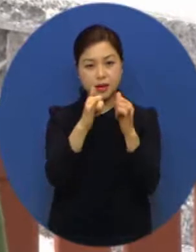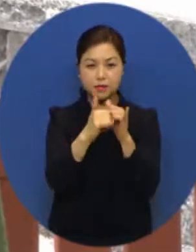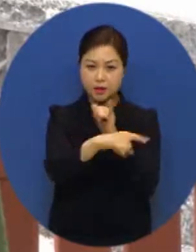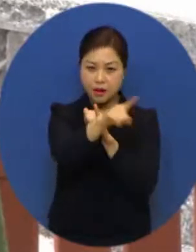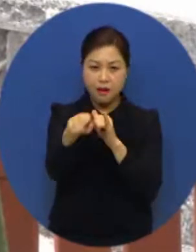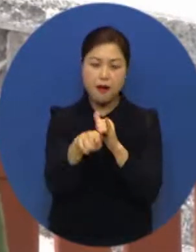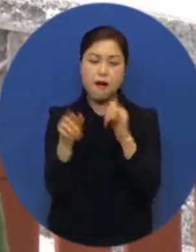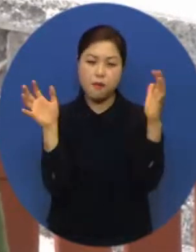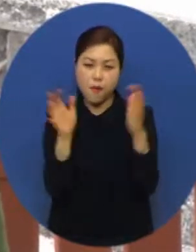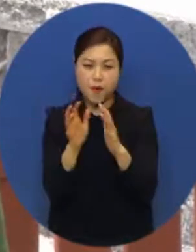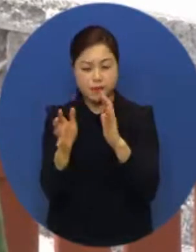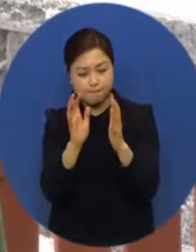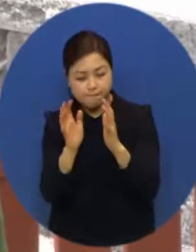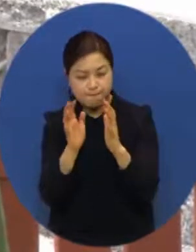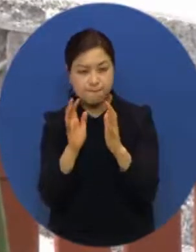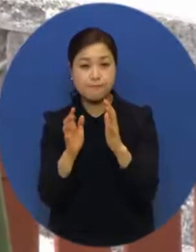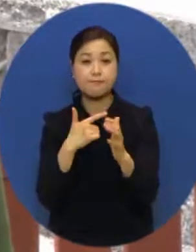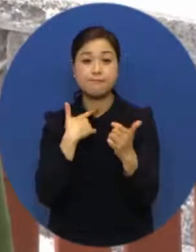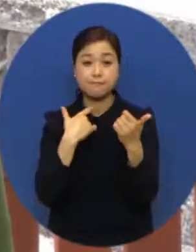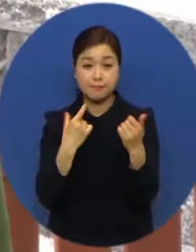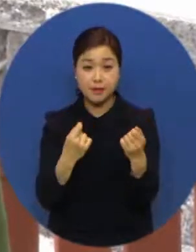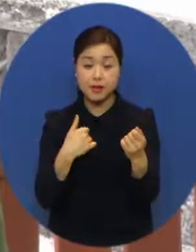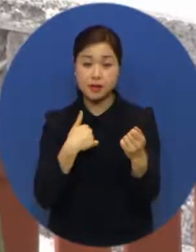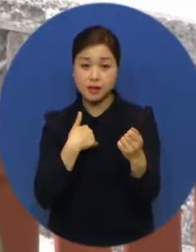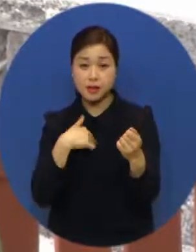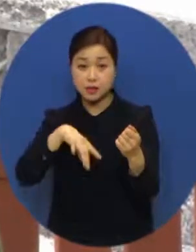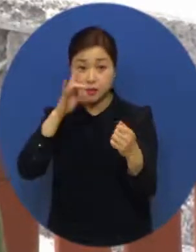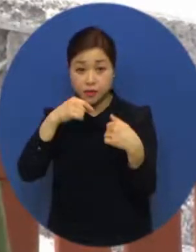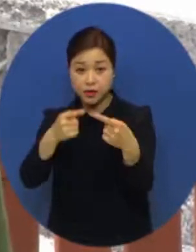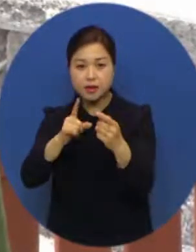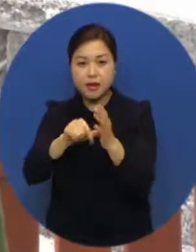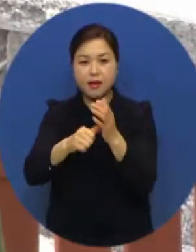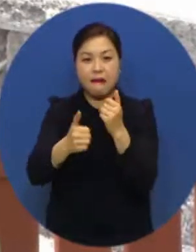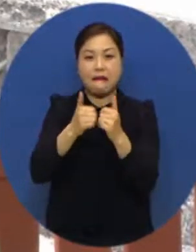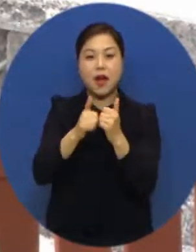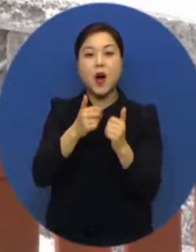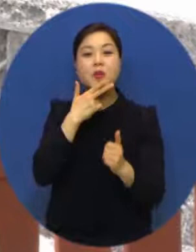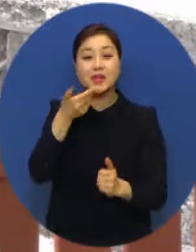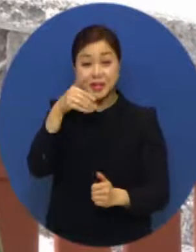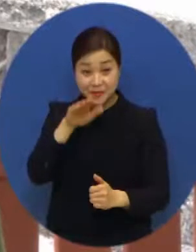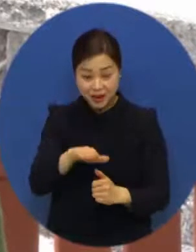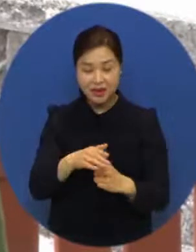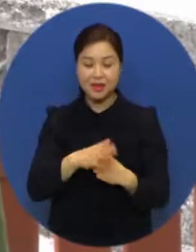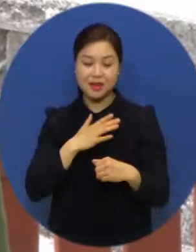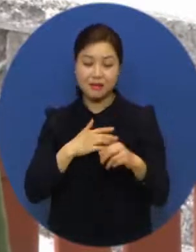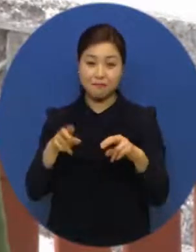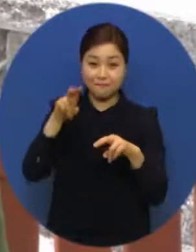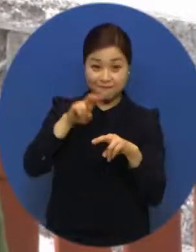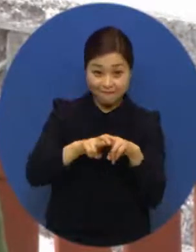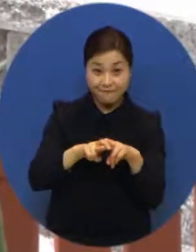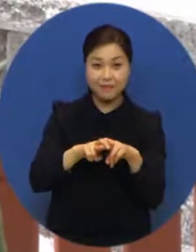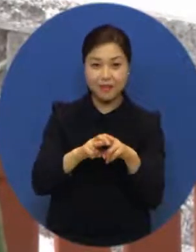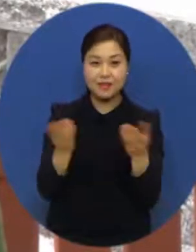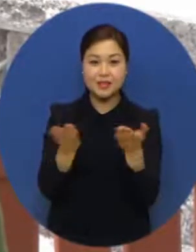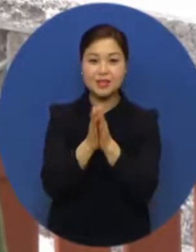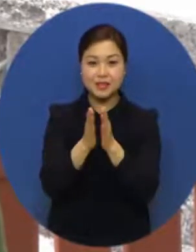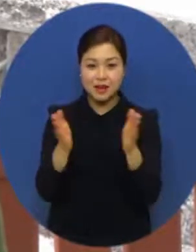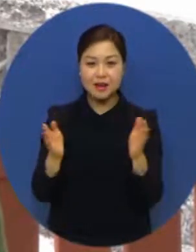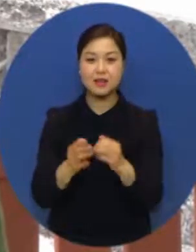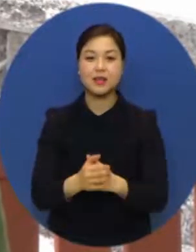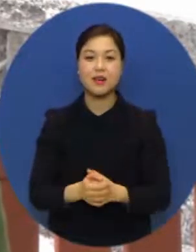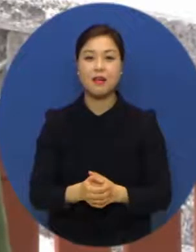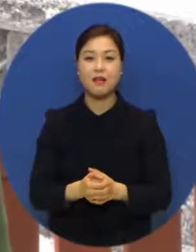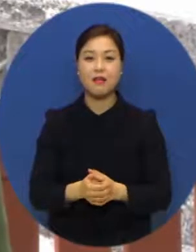해왔기 때문에 그렇게 낯설지는 않았습니다만 막상 와보니 실제로 굉장히